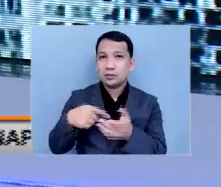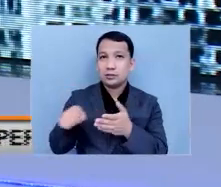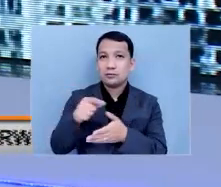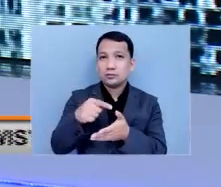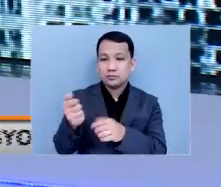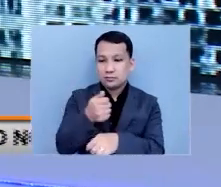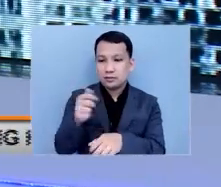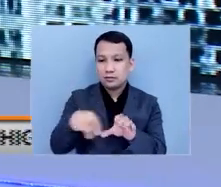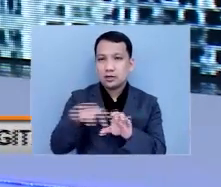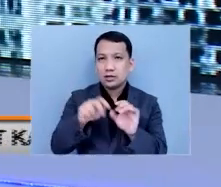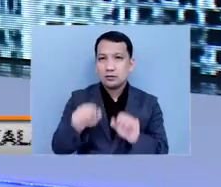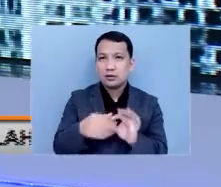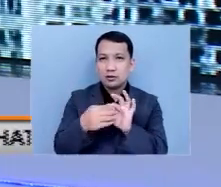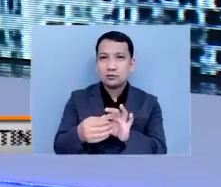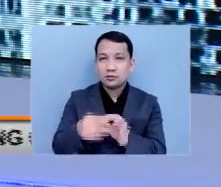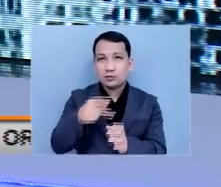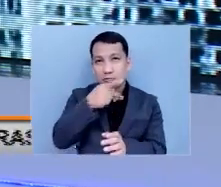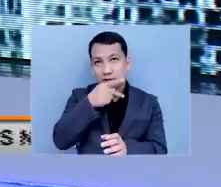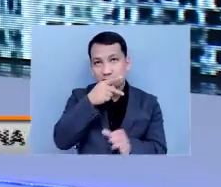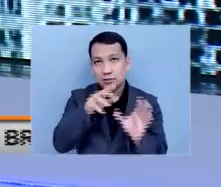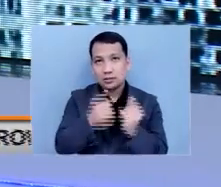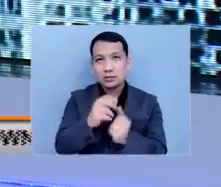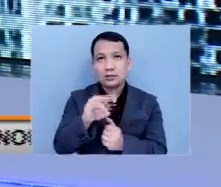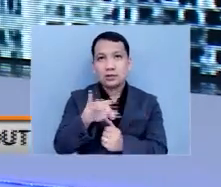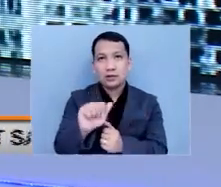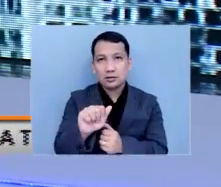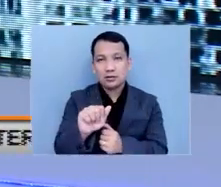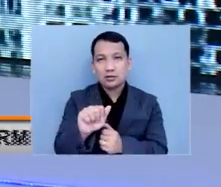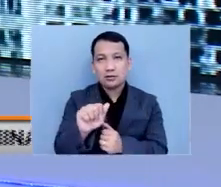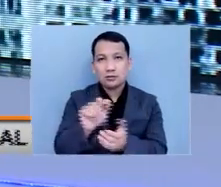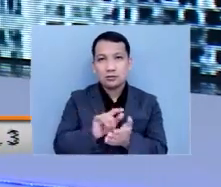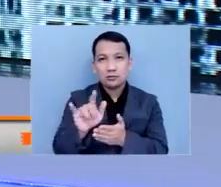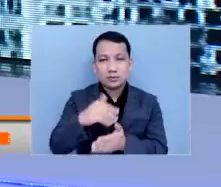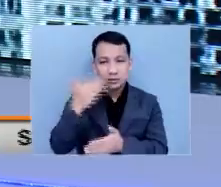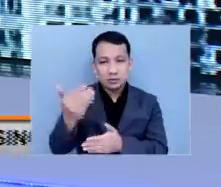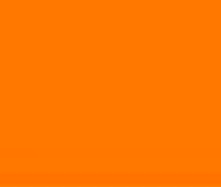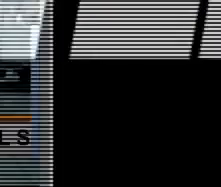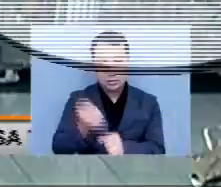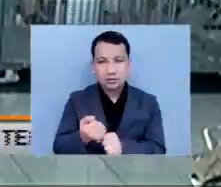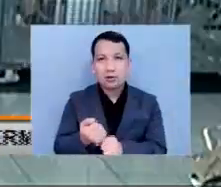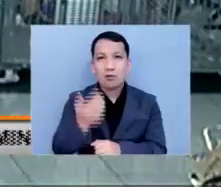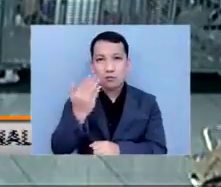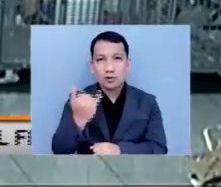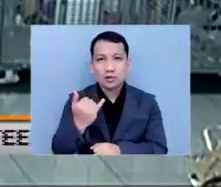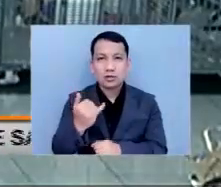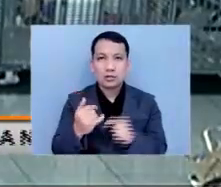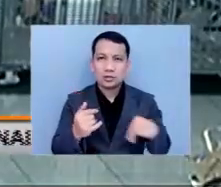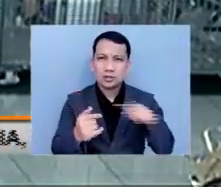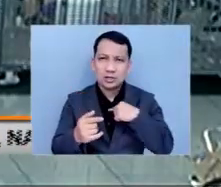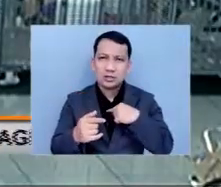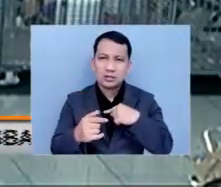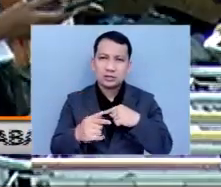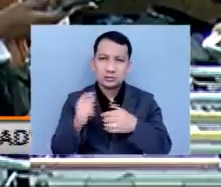pasahero kasabay ng privatization ng Ninoy Aquino International Airport sa susunod na taon. Ayon kay Transportation